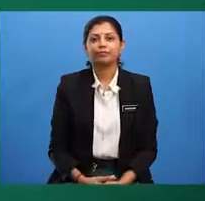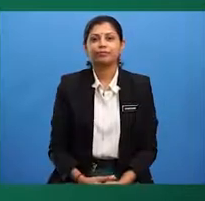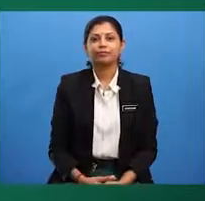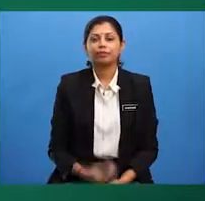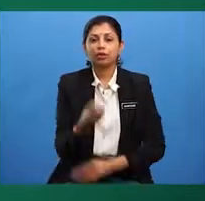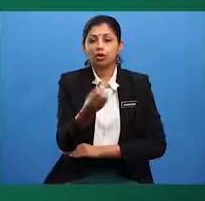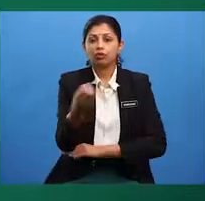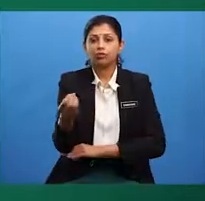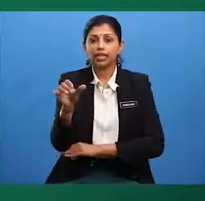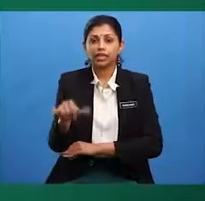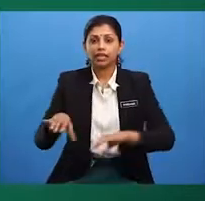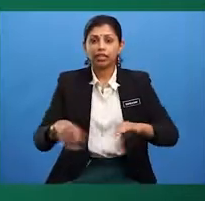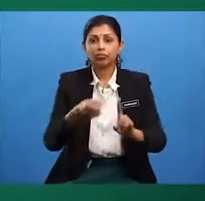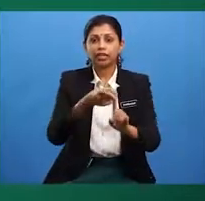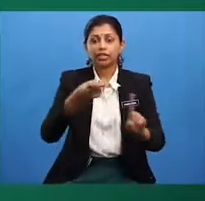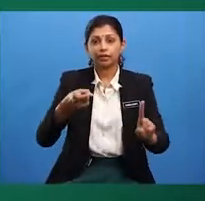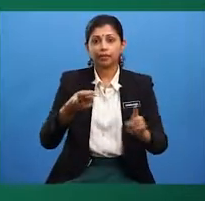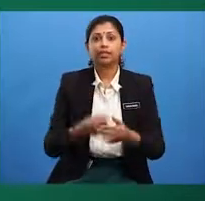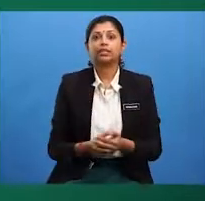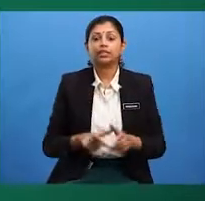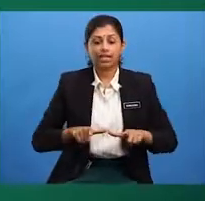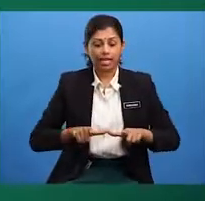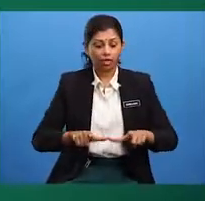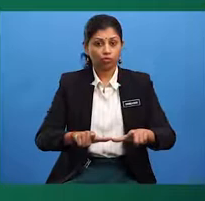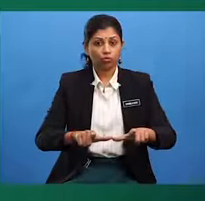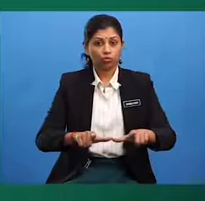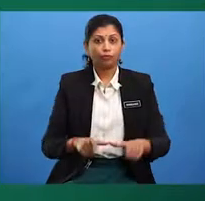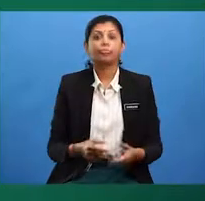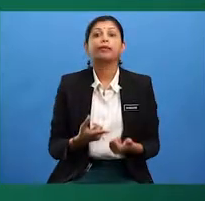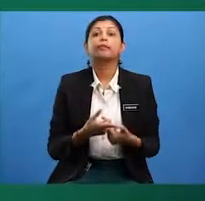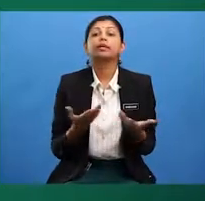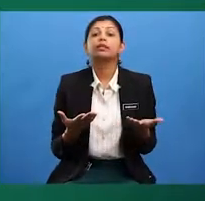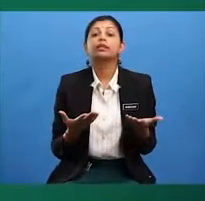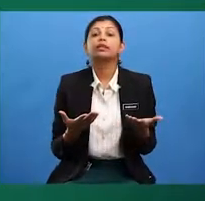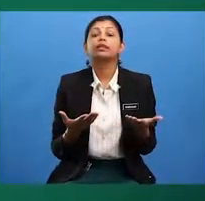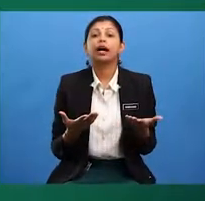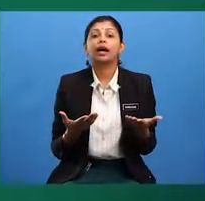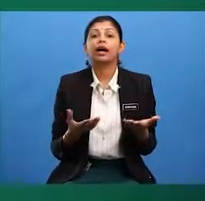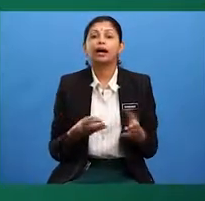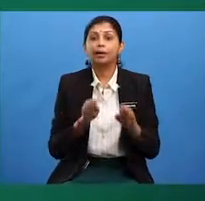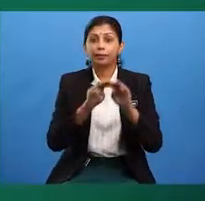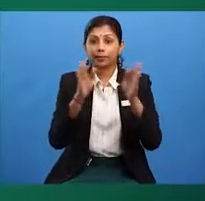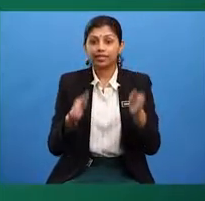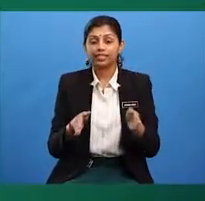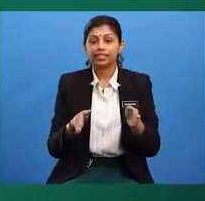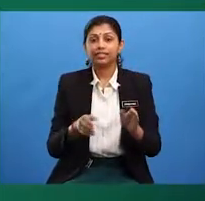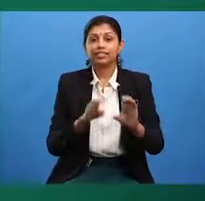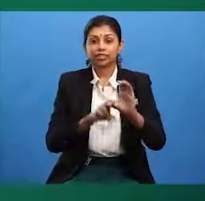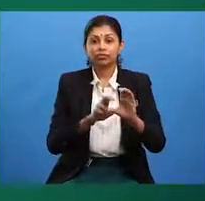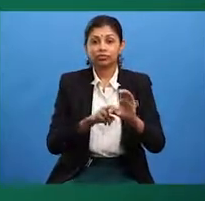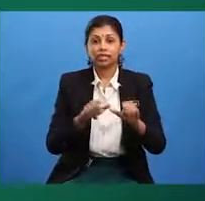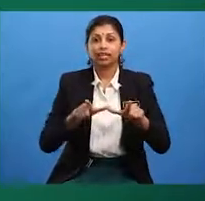Antara objek yang diperbuat daripada kayu adalah seperti perabot kayu dan pensel.